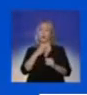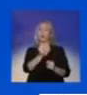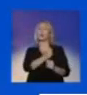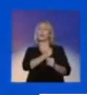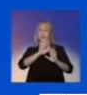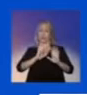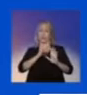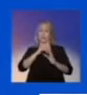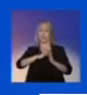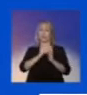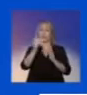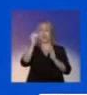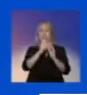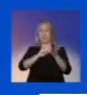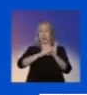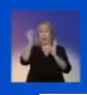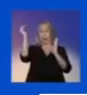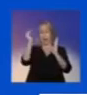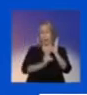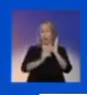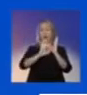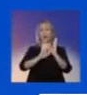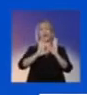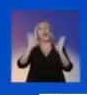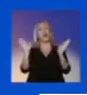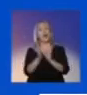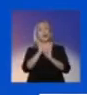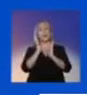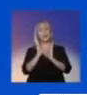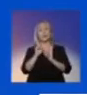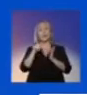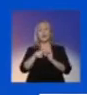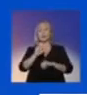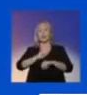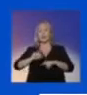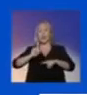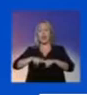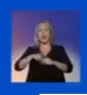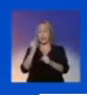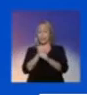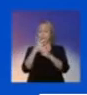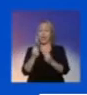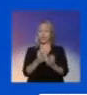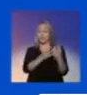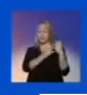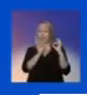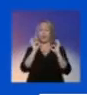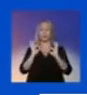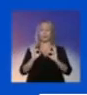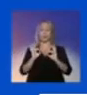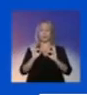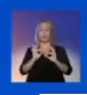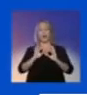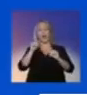Πρωθυπουργού, ειδικά στη Δυτική Μακεδονία, νομίζω ότι βάζει τίτλους τέλους, φέρνει πολύ